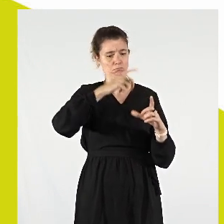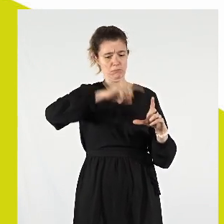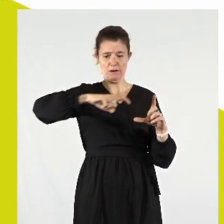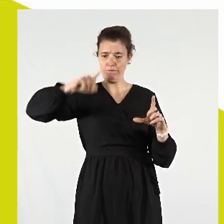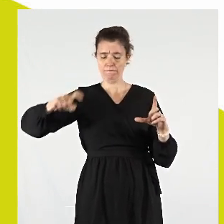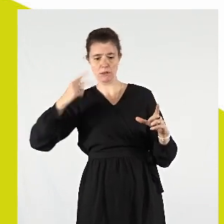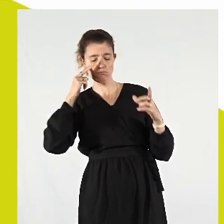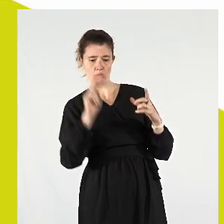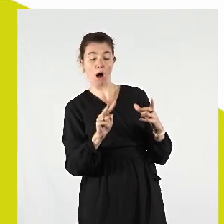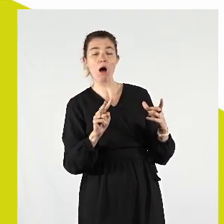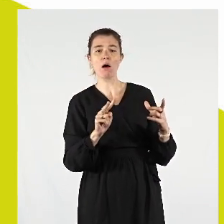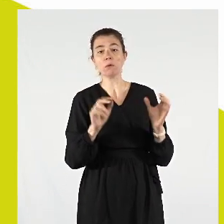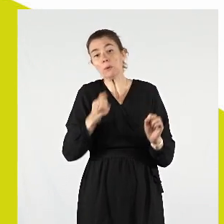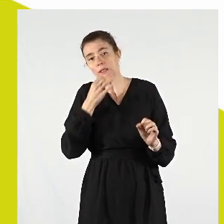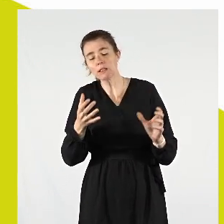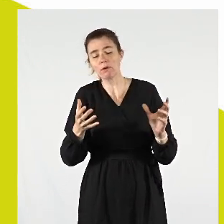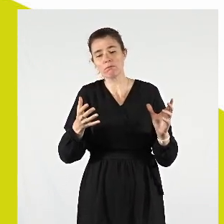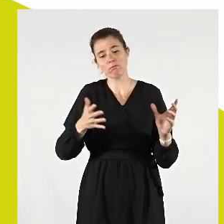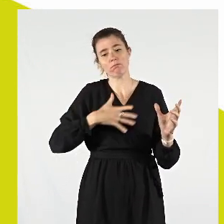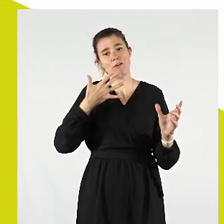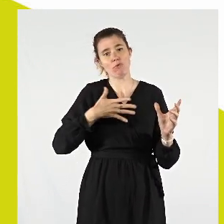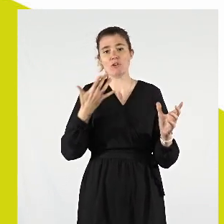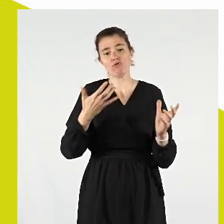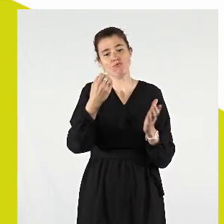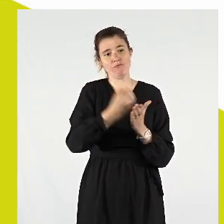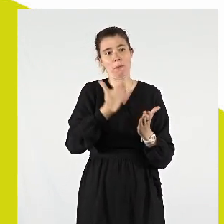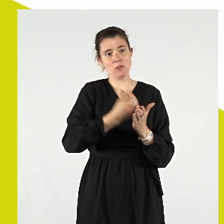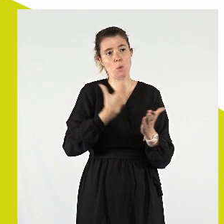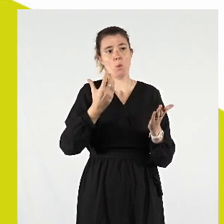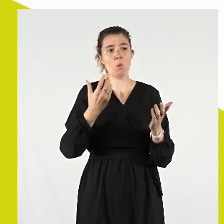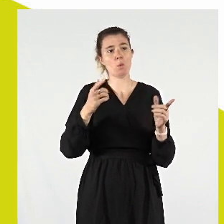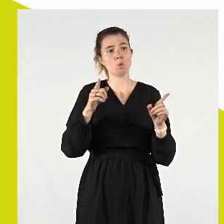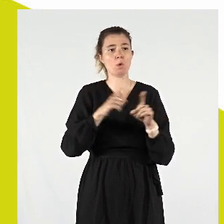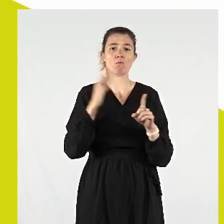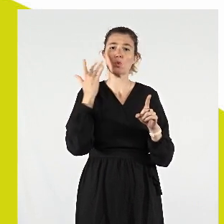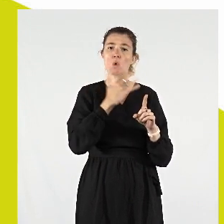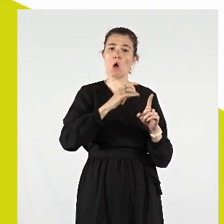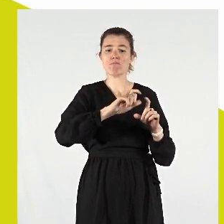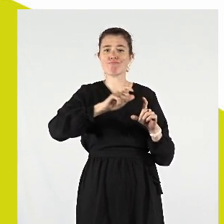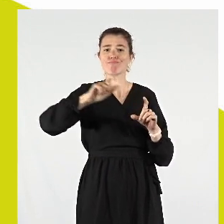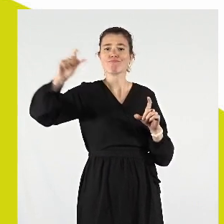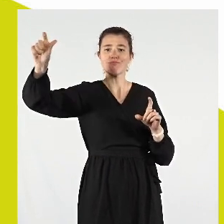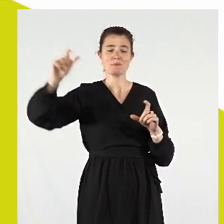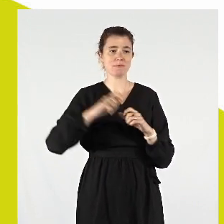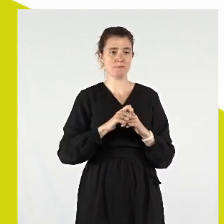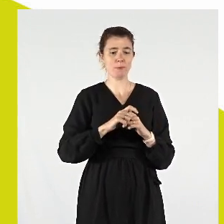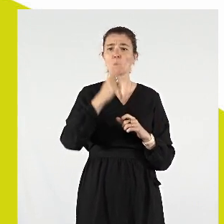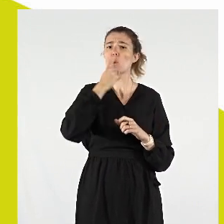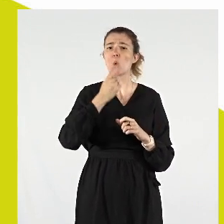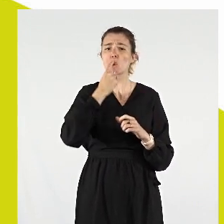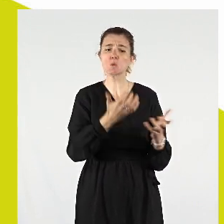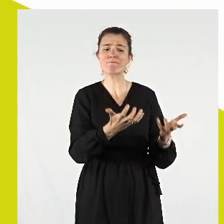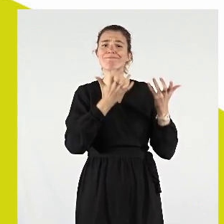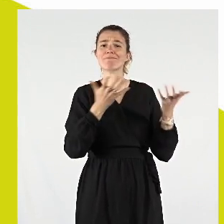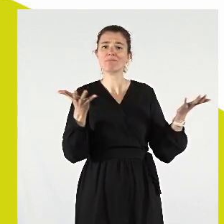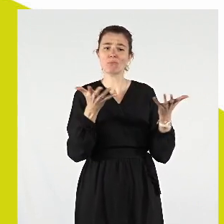présente aussi l'avantage d'une indication thermique, avec en couleur l'endroit en rouge, les zones